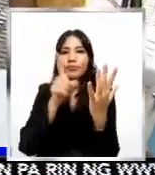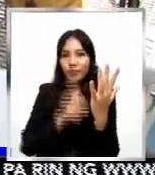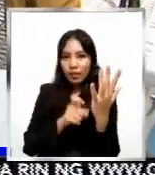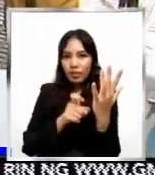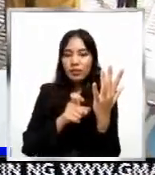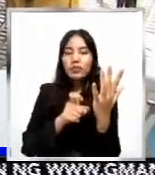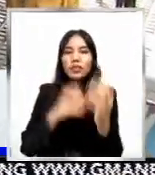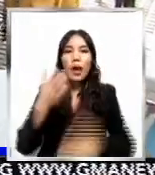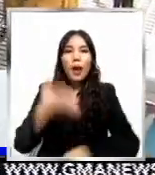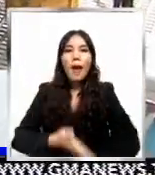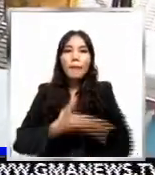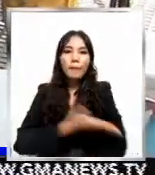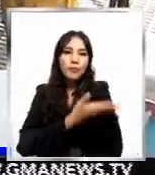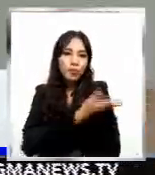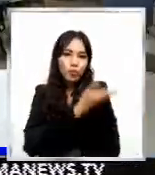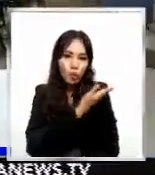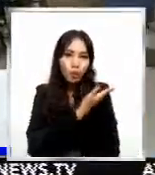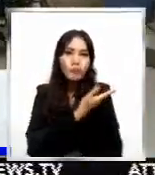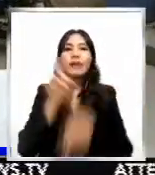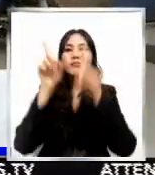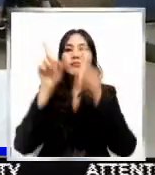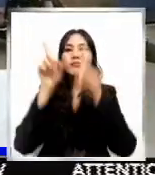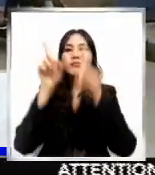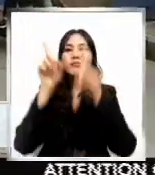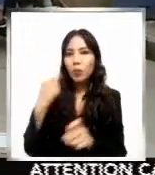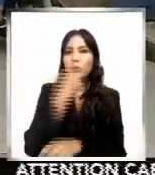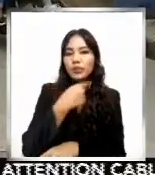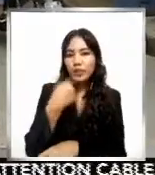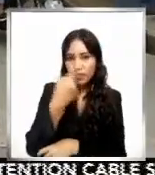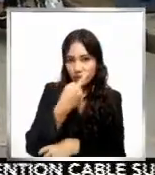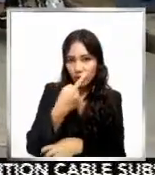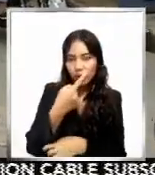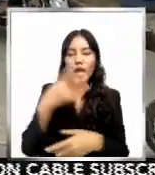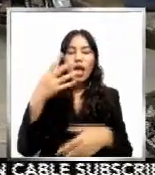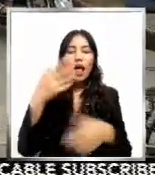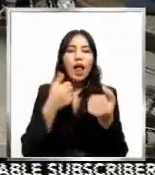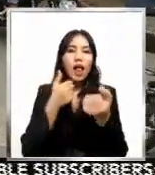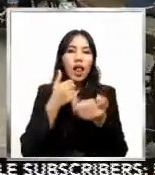DOH-NCR at MMDA. Rafi Tima, nakatutok, 24 Oras.